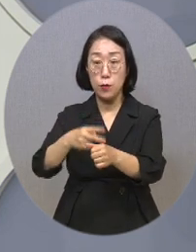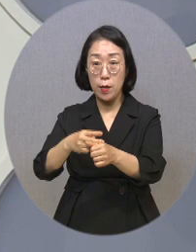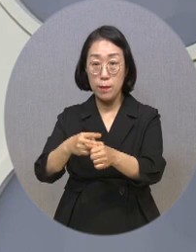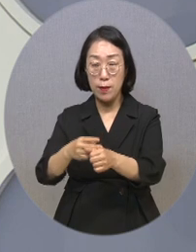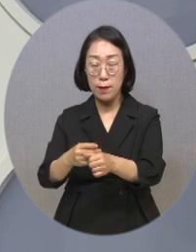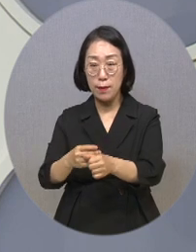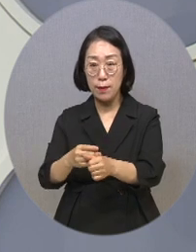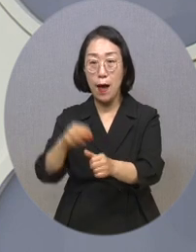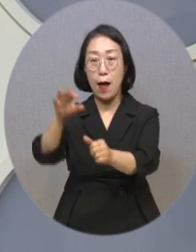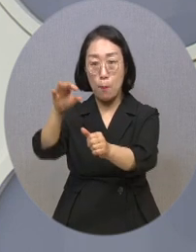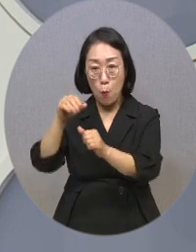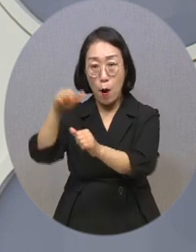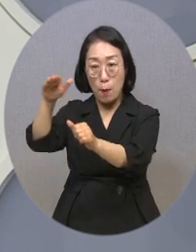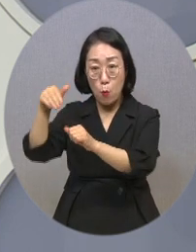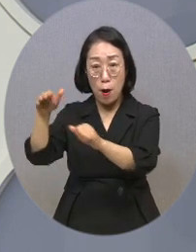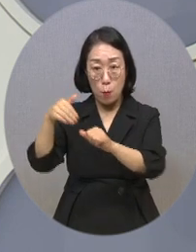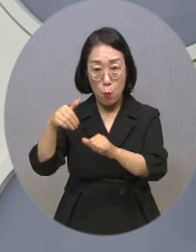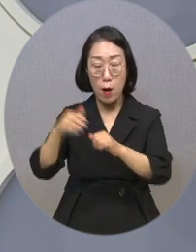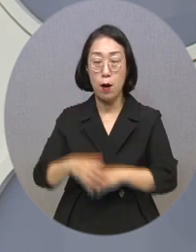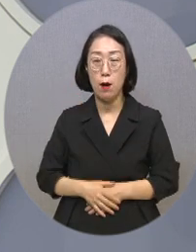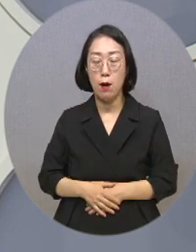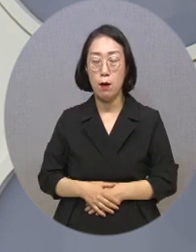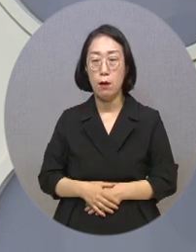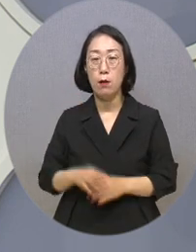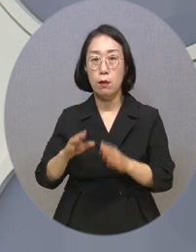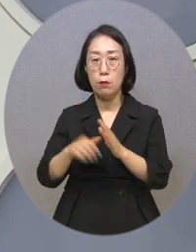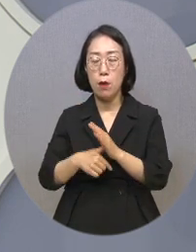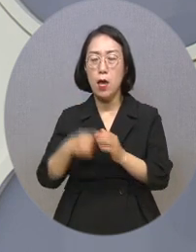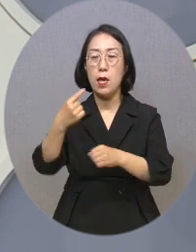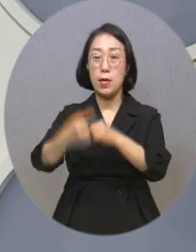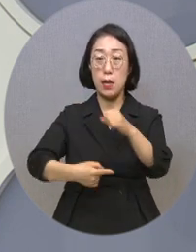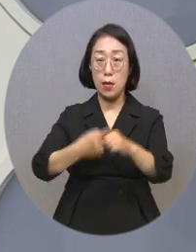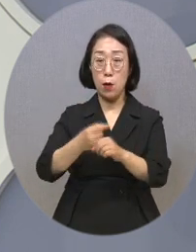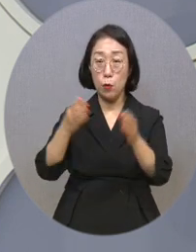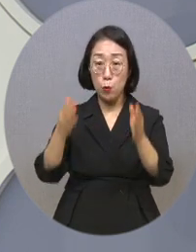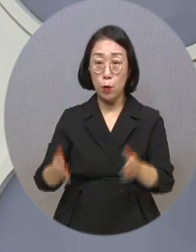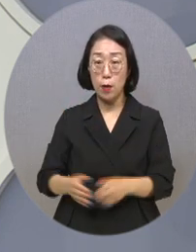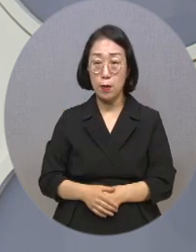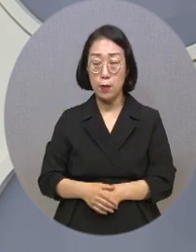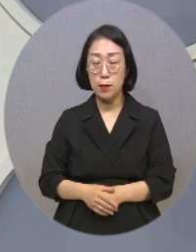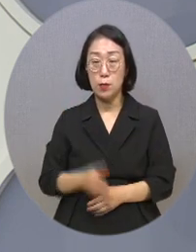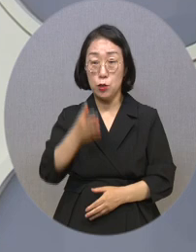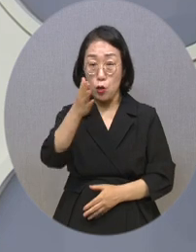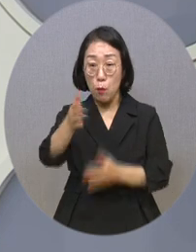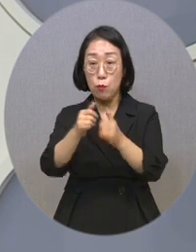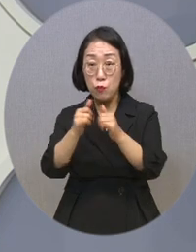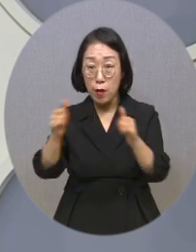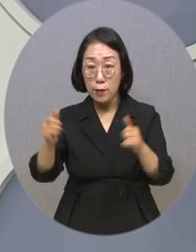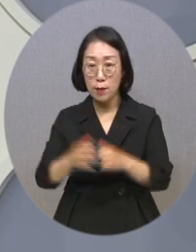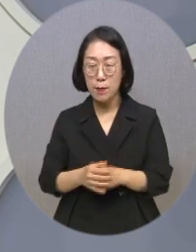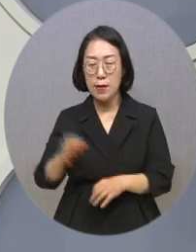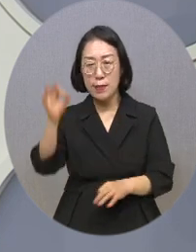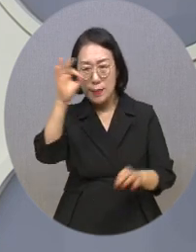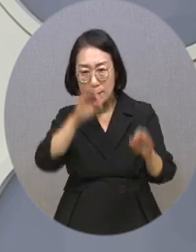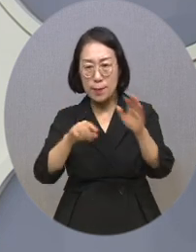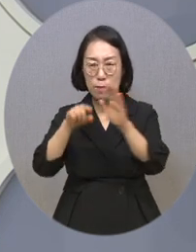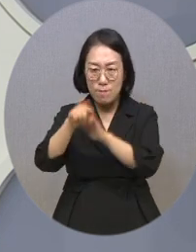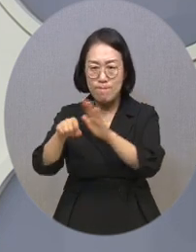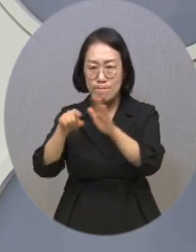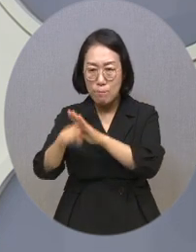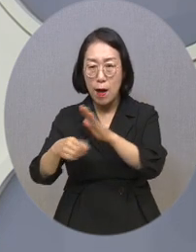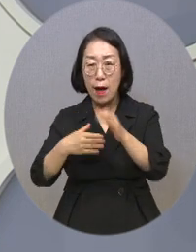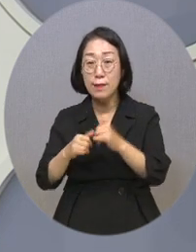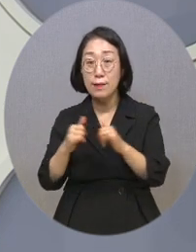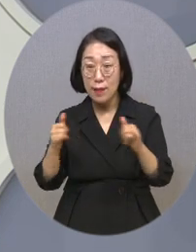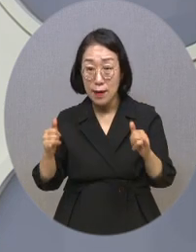모은 겁니다. 근데 그 당시에는 제가 그러니까 1년 동안에 그런 분들을 전문가 분들을 다 찾아다닌 거죠. 제가 아는